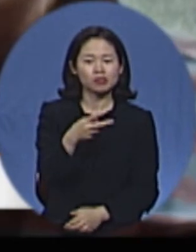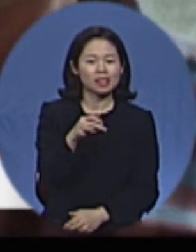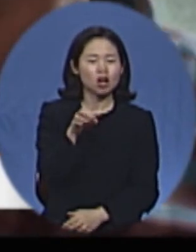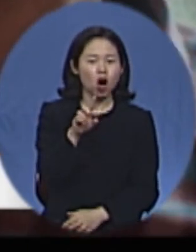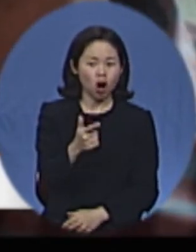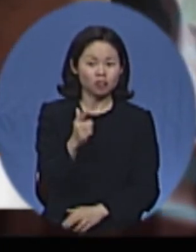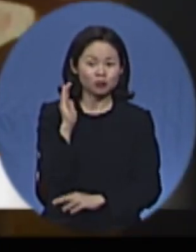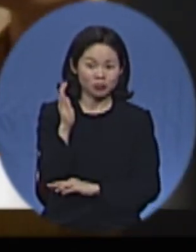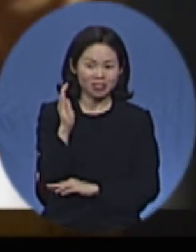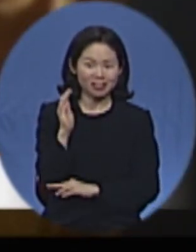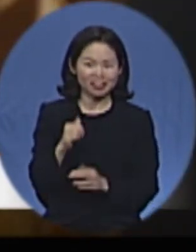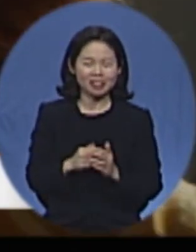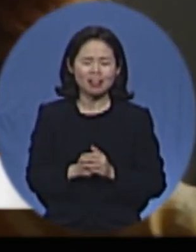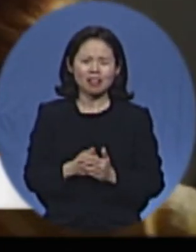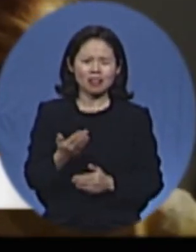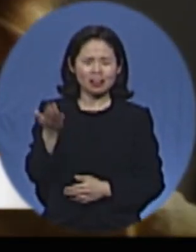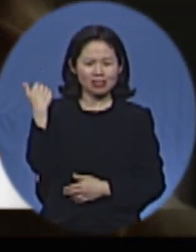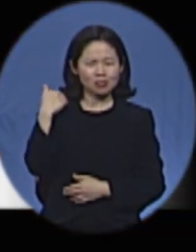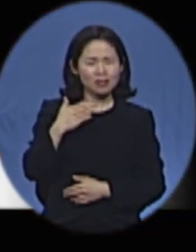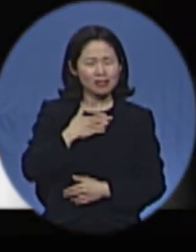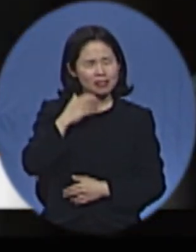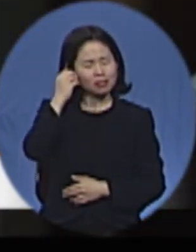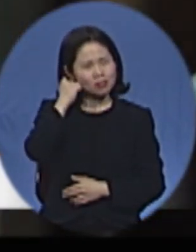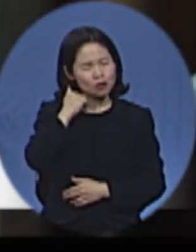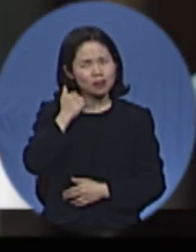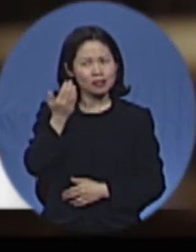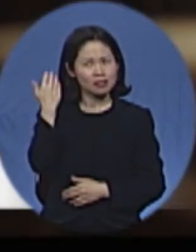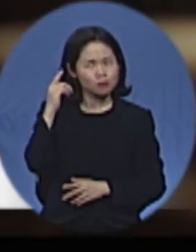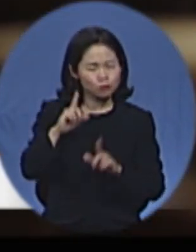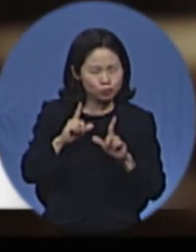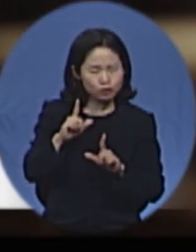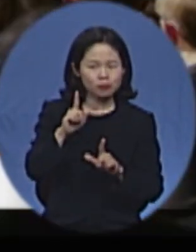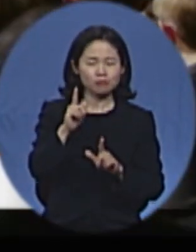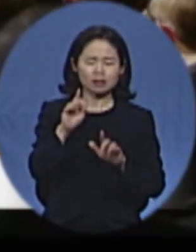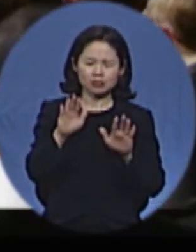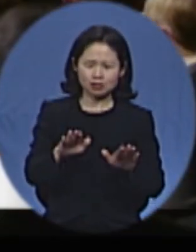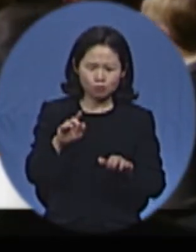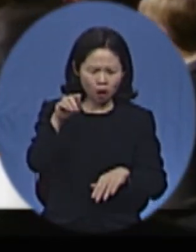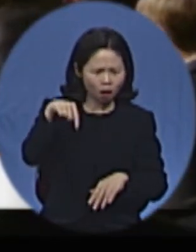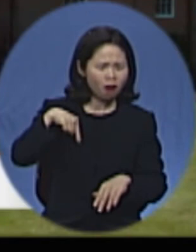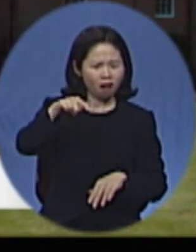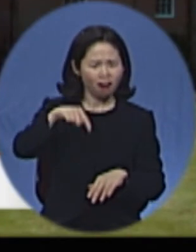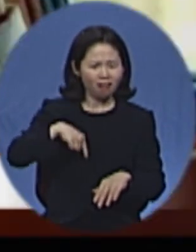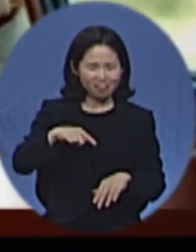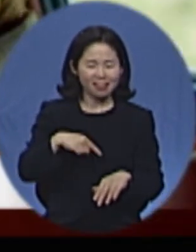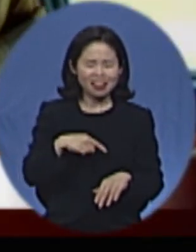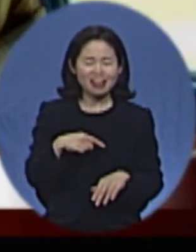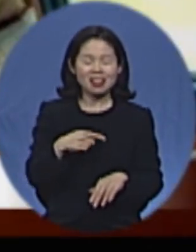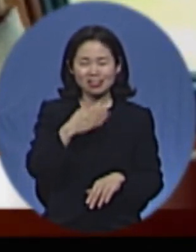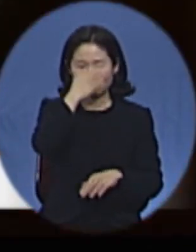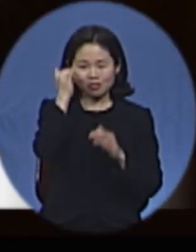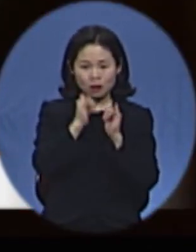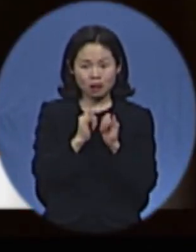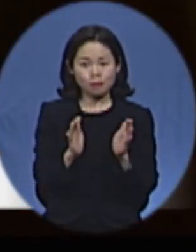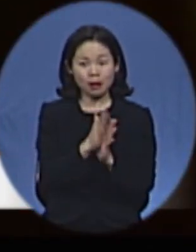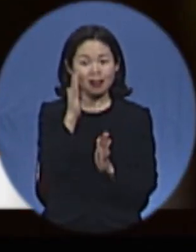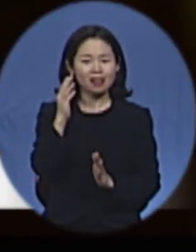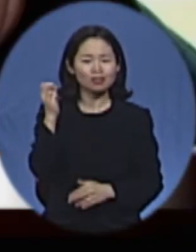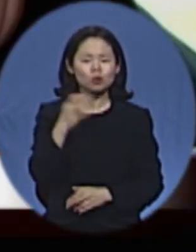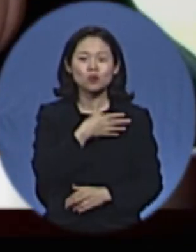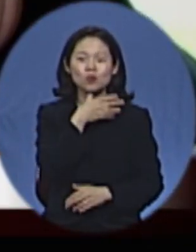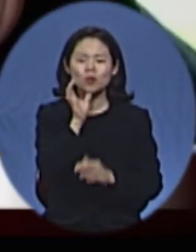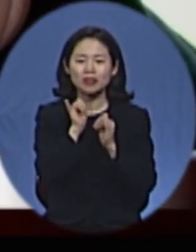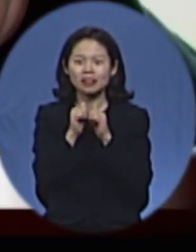현재를 넘나들며 자신의 기억을 재구성하는 과정을 그리고 있는데요. 청춘의 찬란함뿐만 아니라